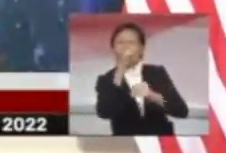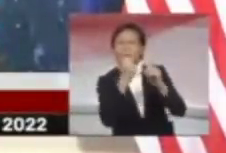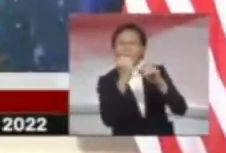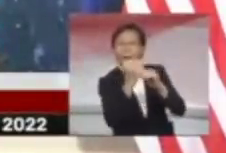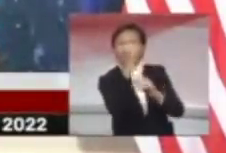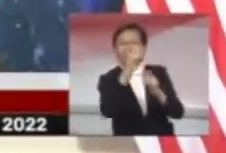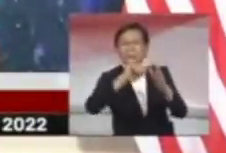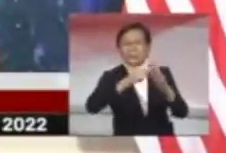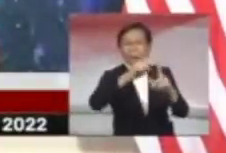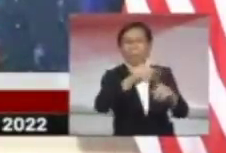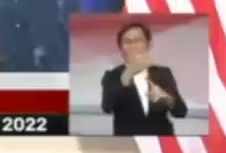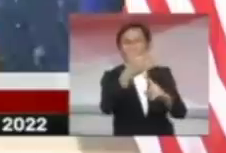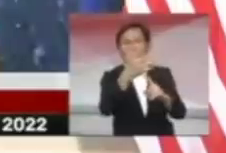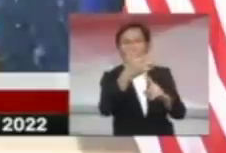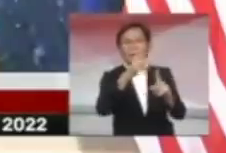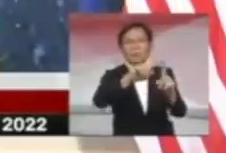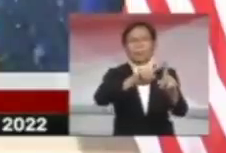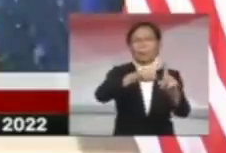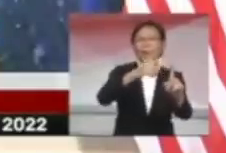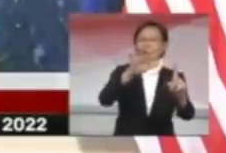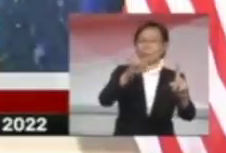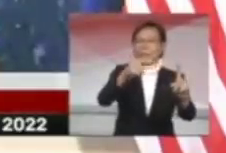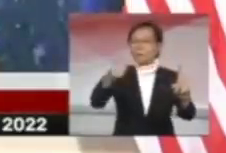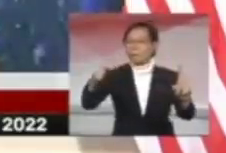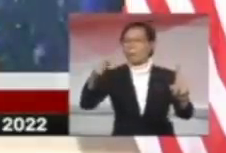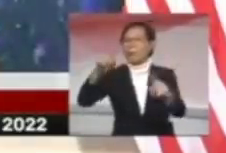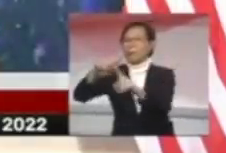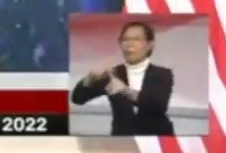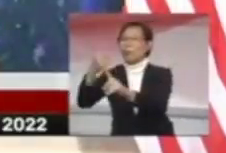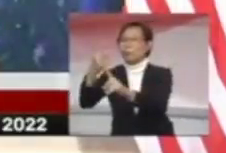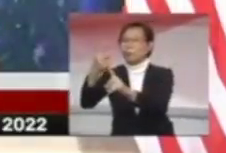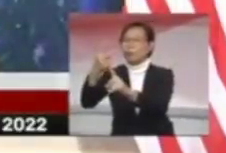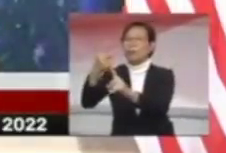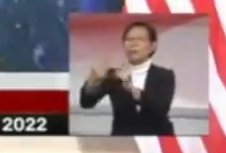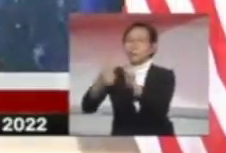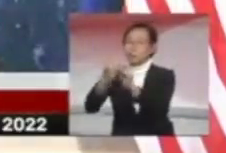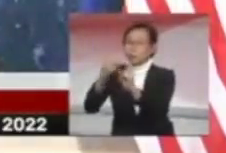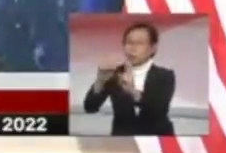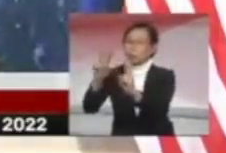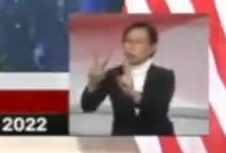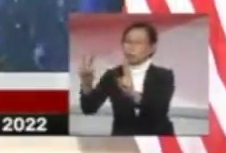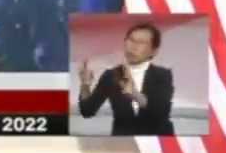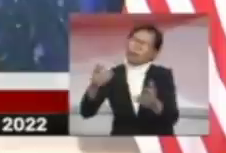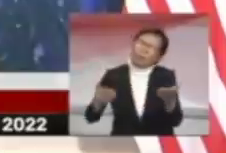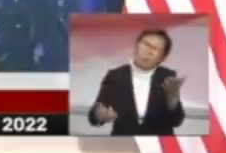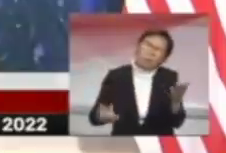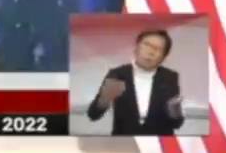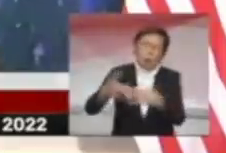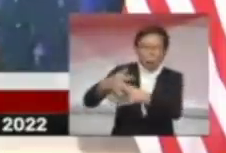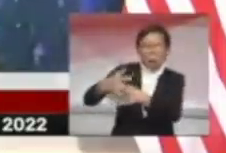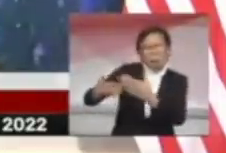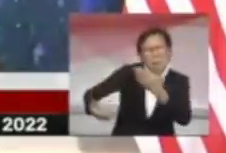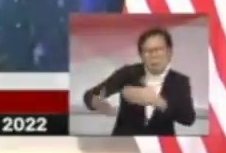memulai pada bulan Mei 2021 sehingga Febri 2022 atau mungkin kalau boleh lebih